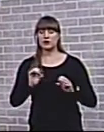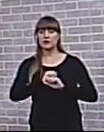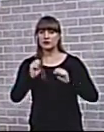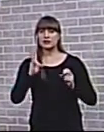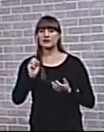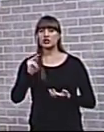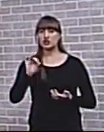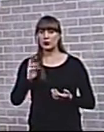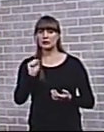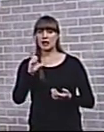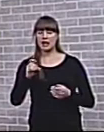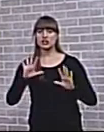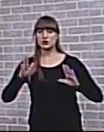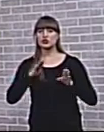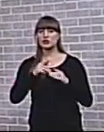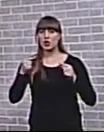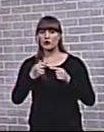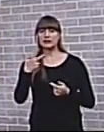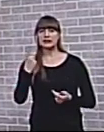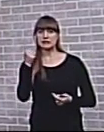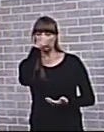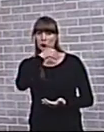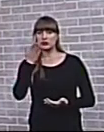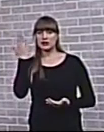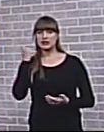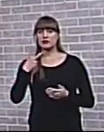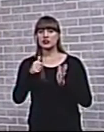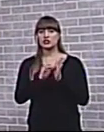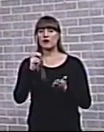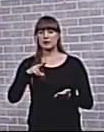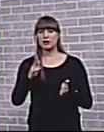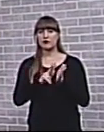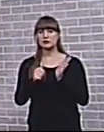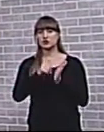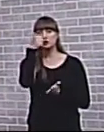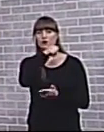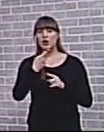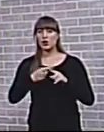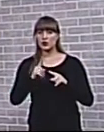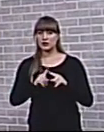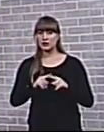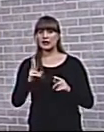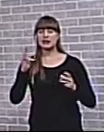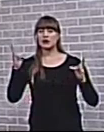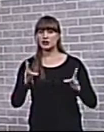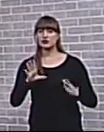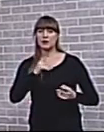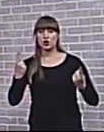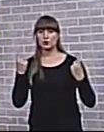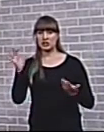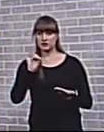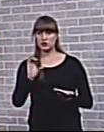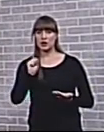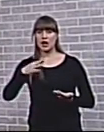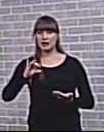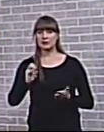Чернобыльской АЭС случился ровно 31 год назад, 26 апреля 1986 года. Эта катастрофа стала крупнейшей в истории